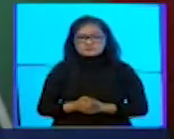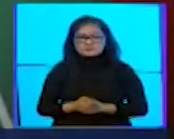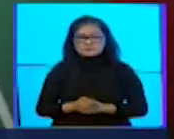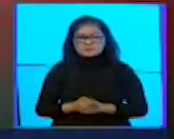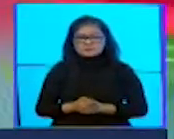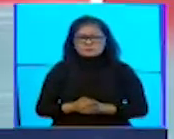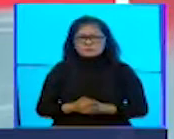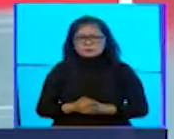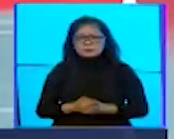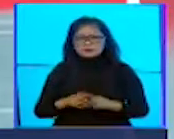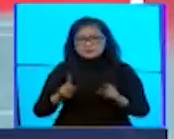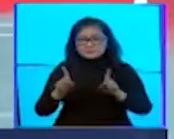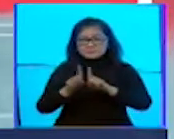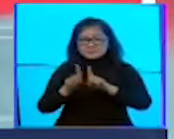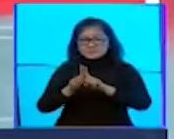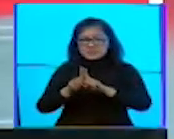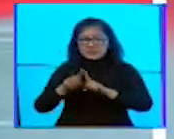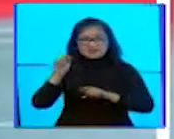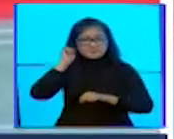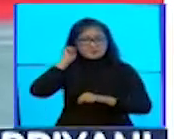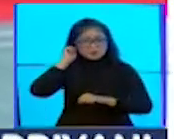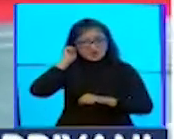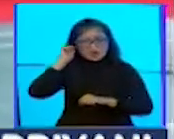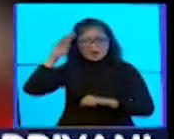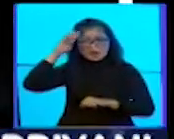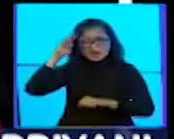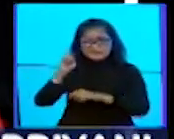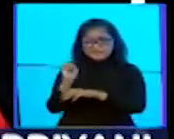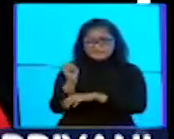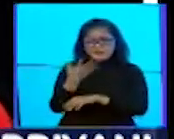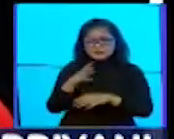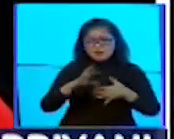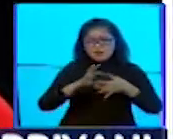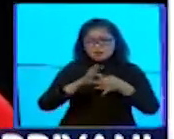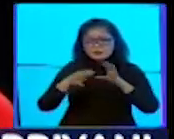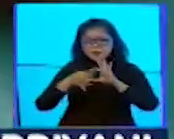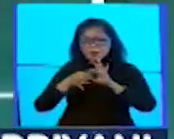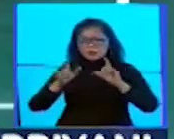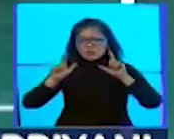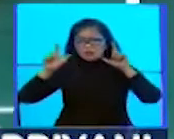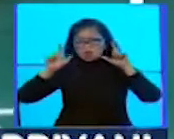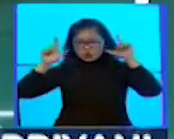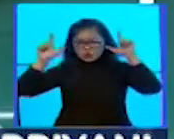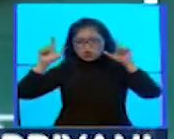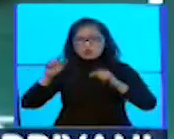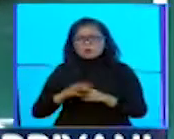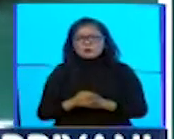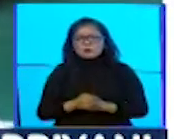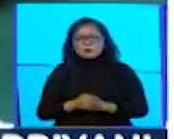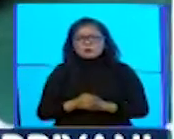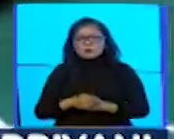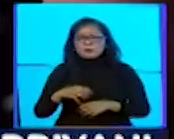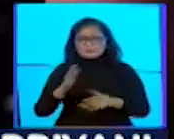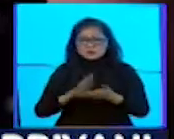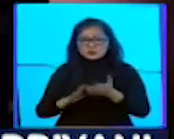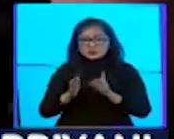Pasangan ganda putri Indonesia peraih medali emas Olimpiade Tokyo 2020, Gracia Poli Apriani Rahayu, mendapat perlindungan jiwa